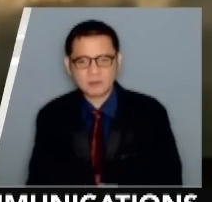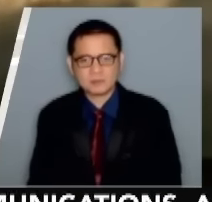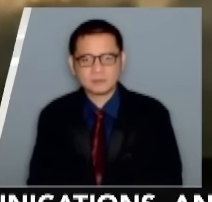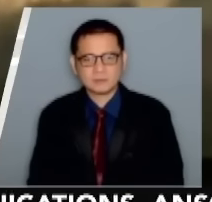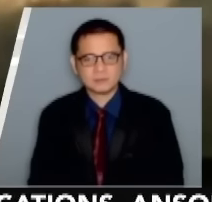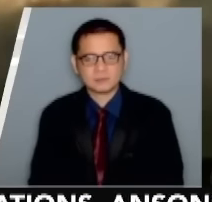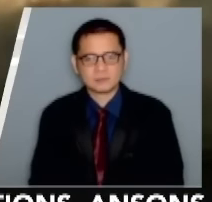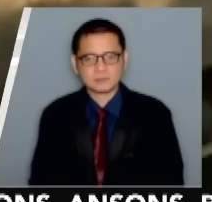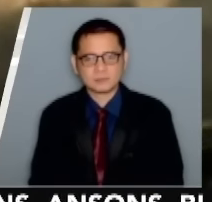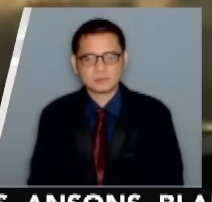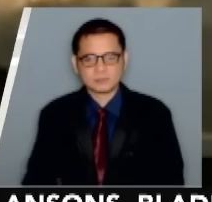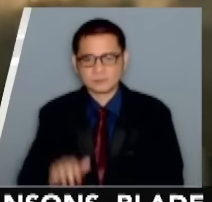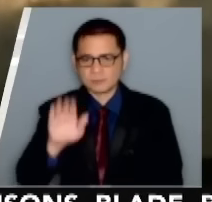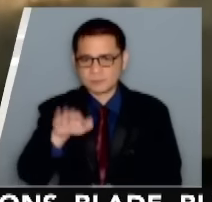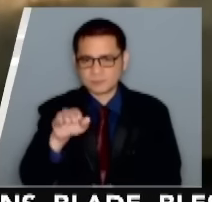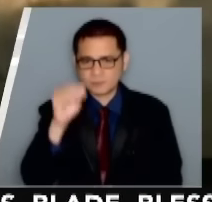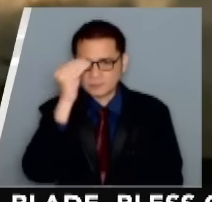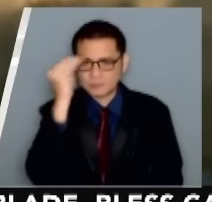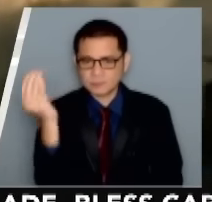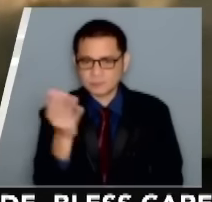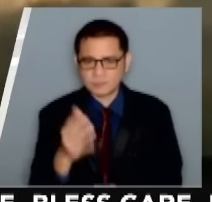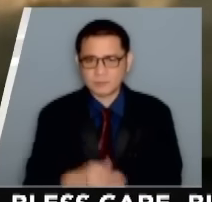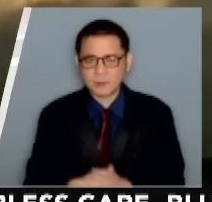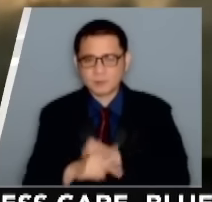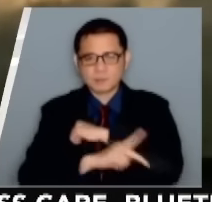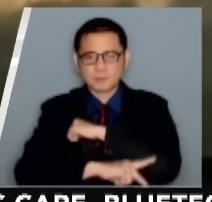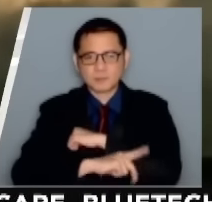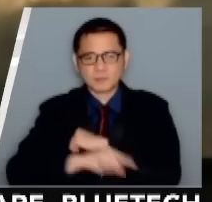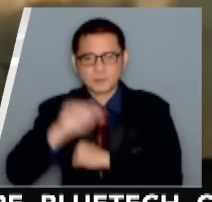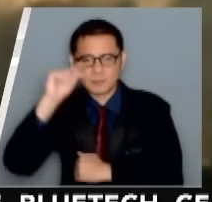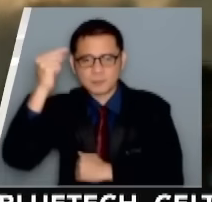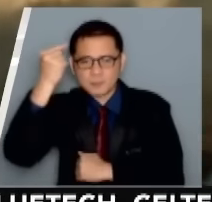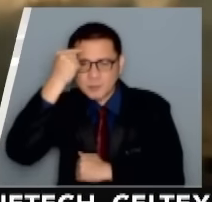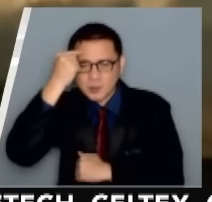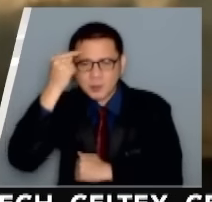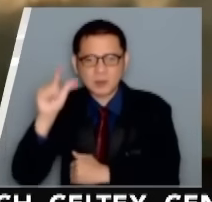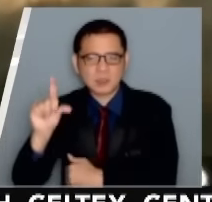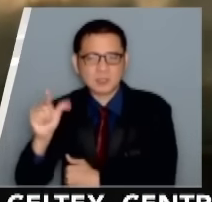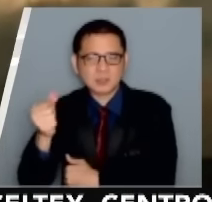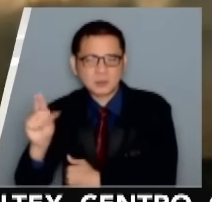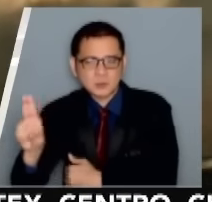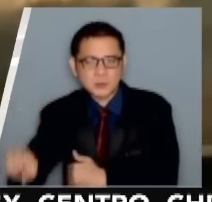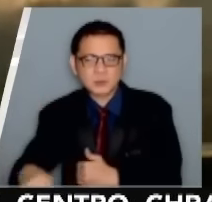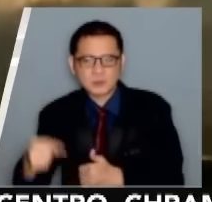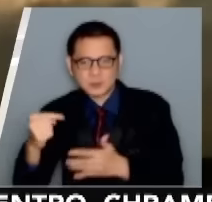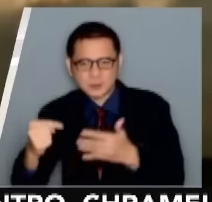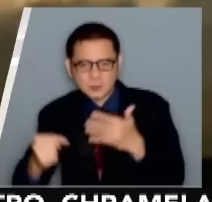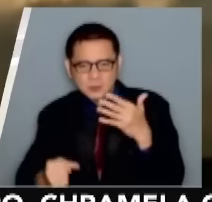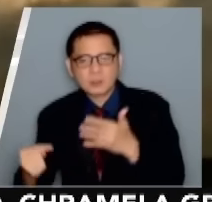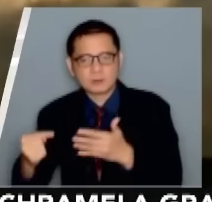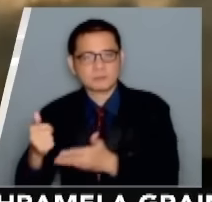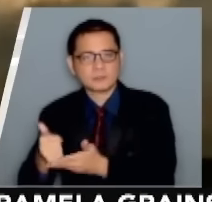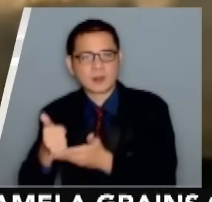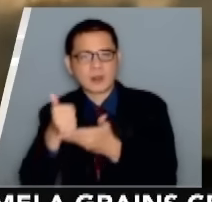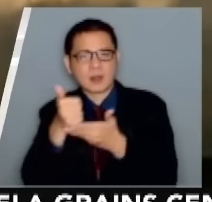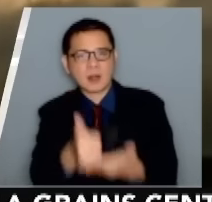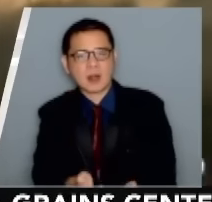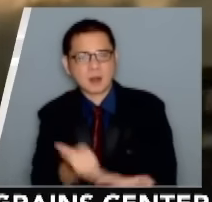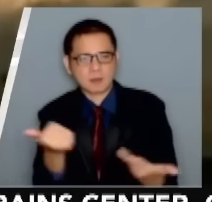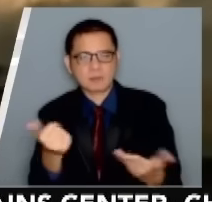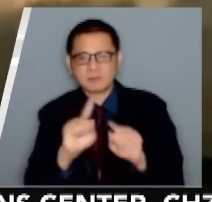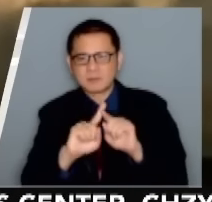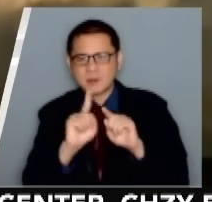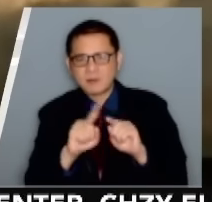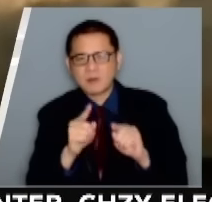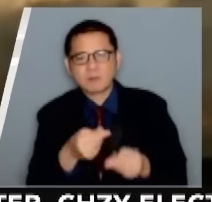Vicky, sa ngayon inihahanda na ng provincial government, ganun din ang iba't ibang LGUs yung assistance o yung tulong na ibibigay naman sa mga naiwang